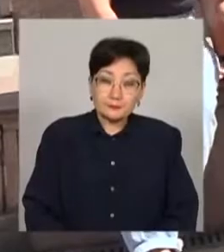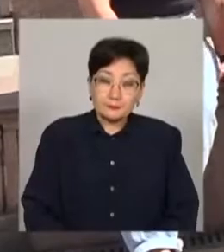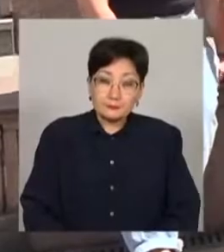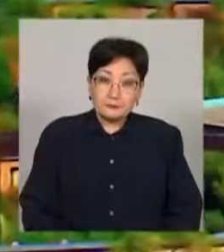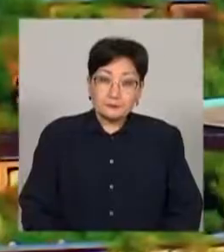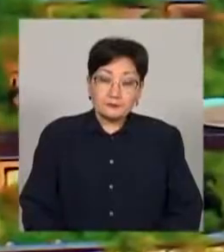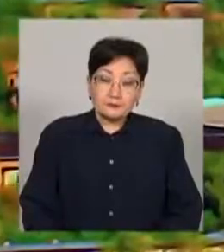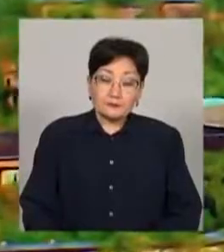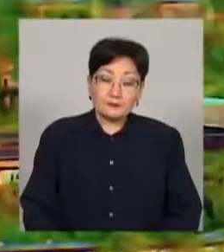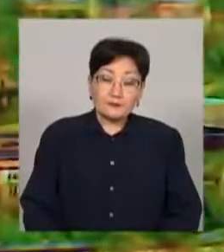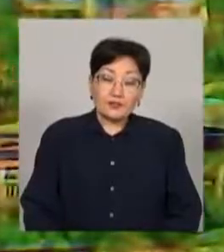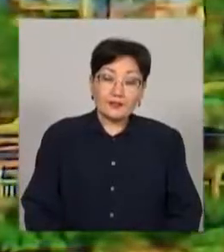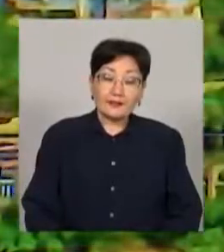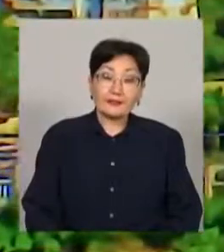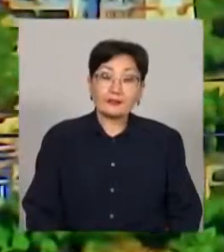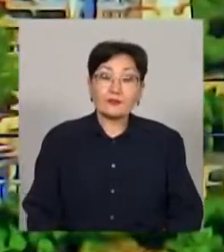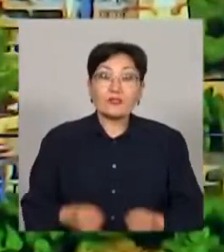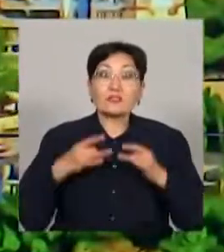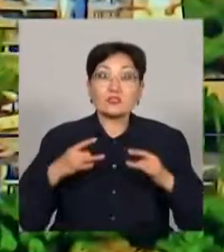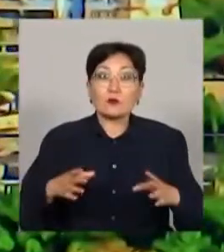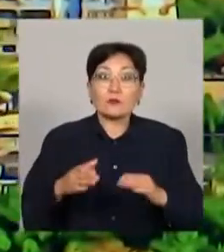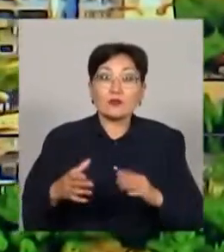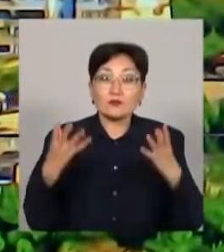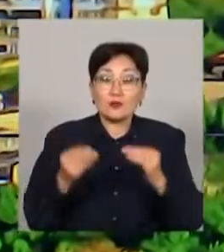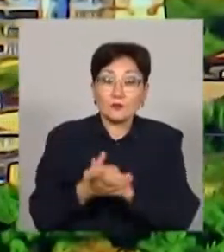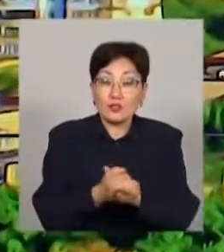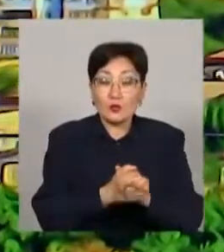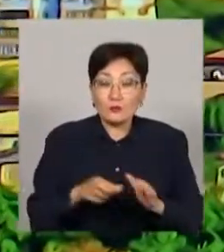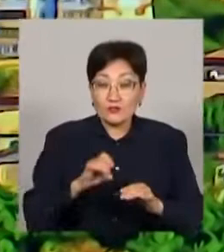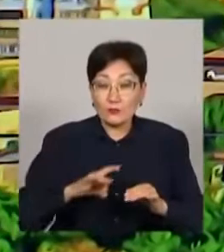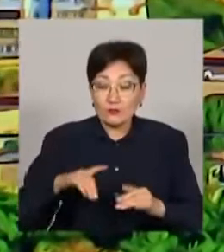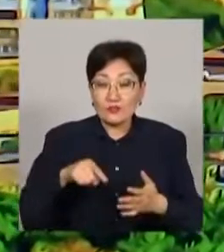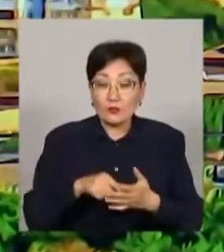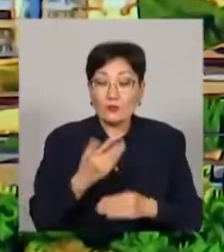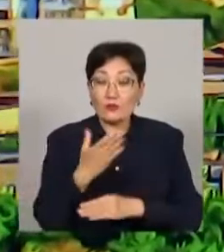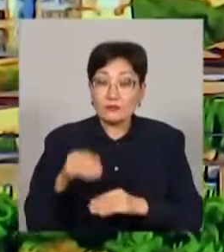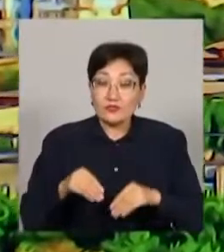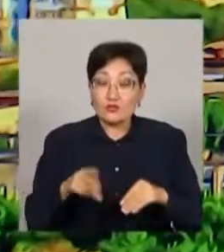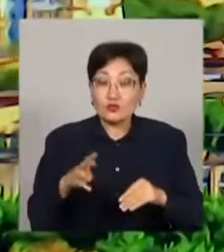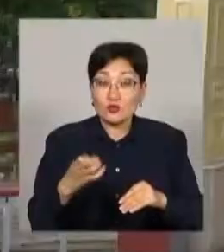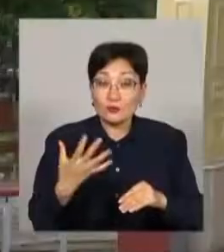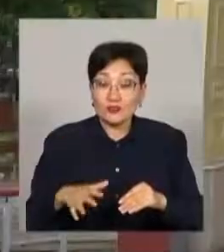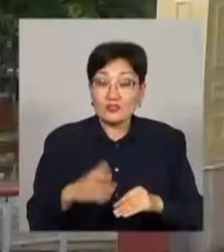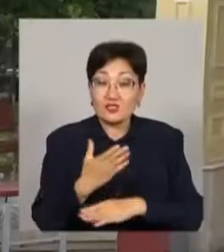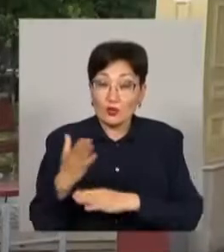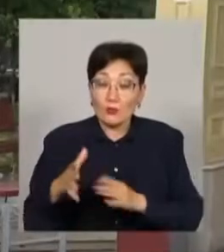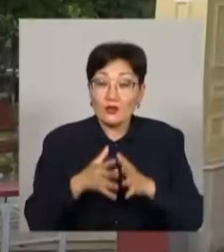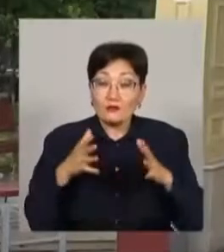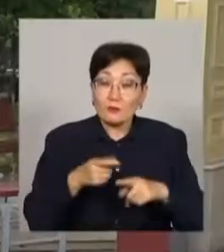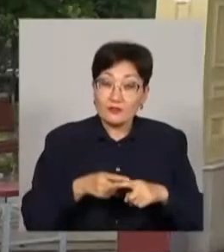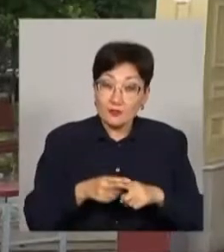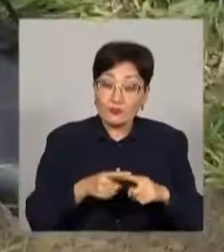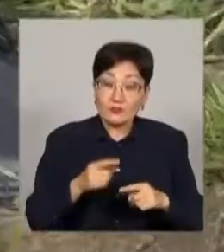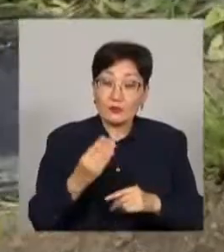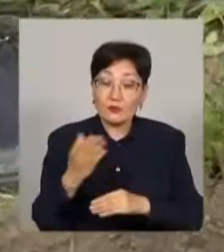«Алматы». А в рамках празднования Дня единства в Турксибском районе города высадили 450 деревьев. Больше половины из